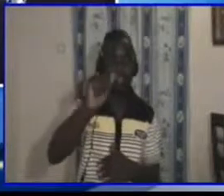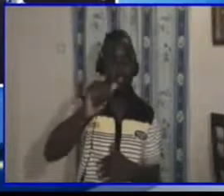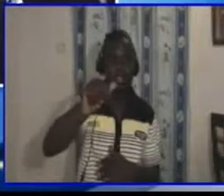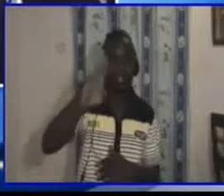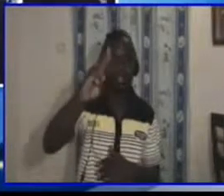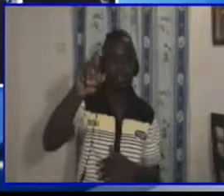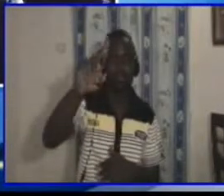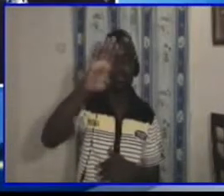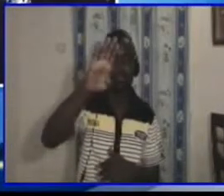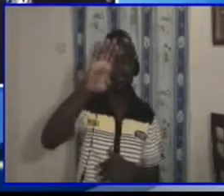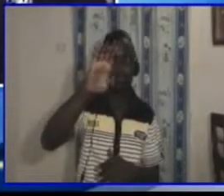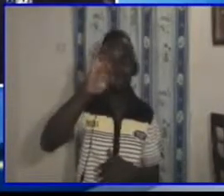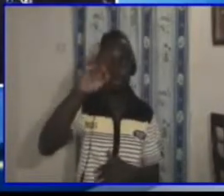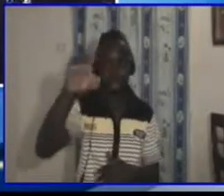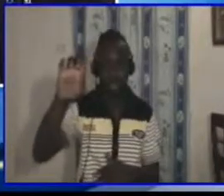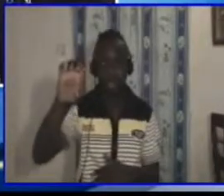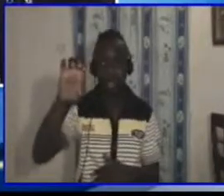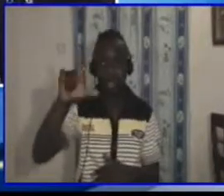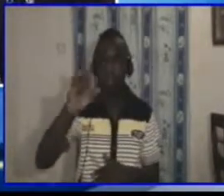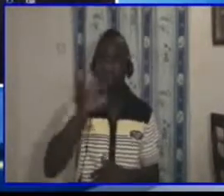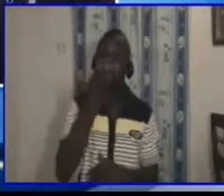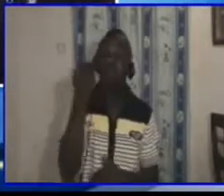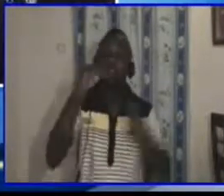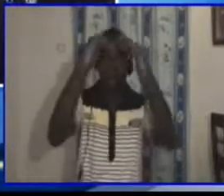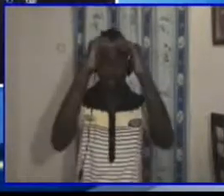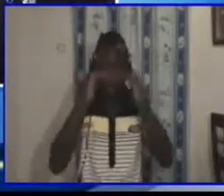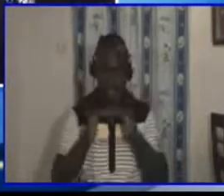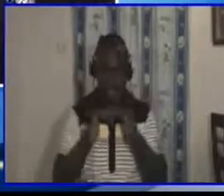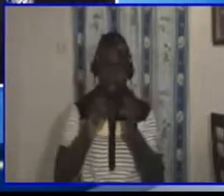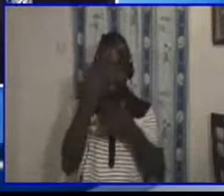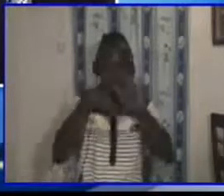l'angelo gabriele è disceso dal cielo